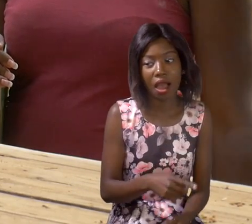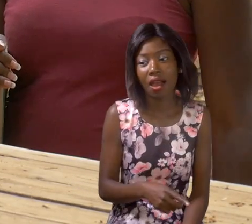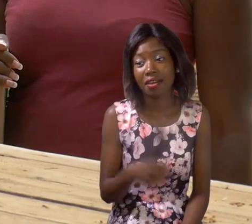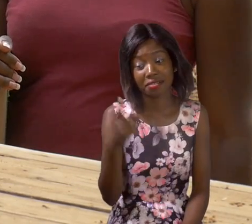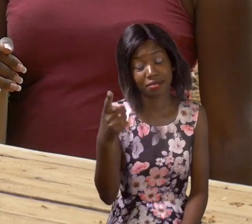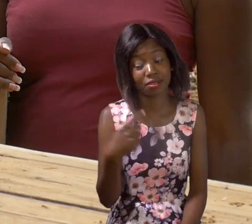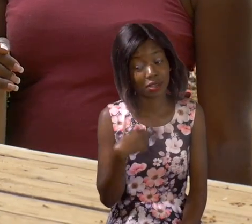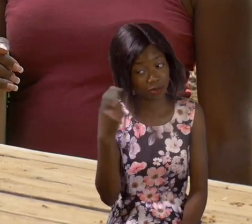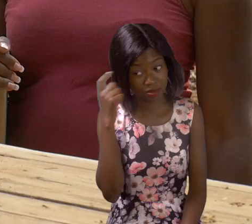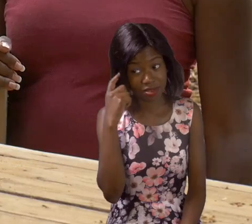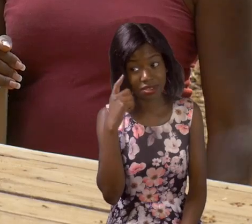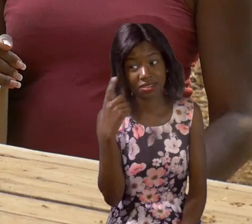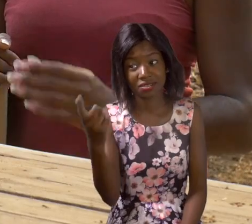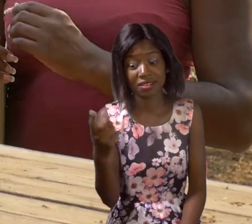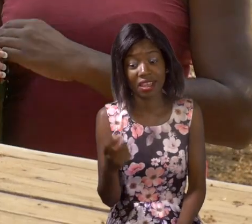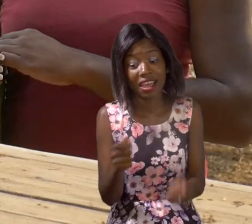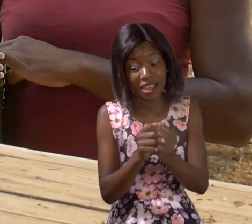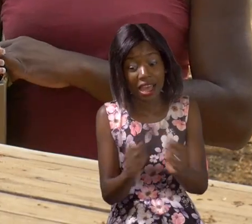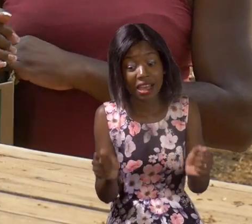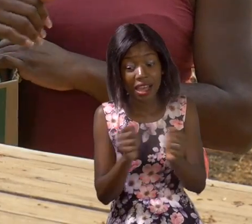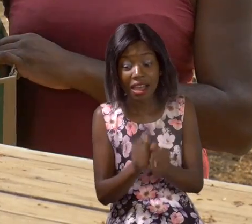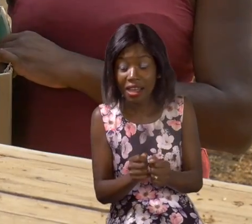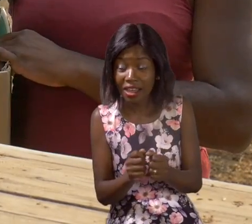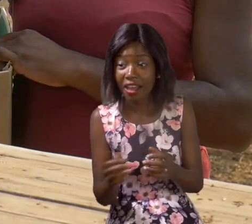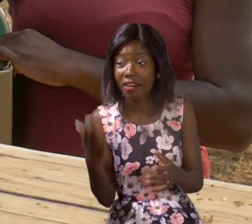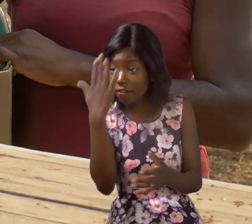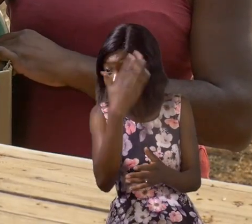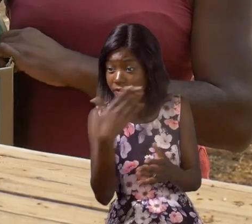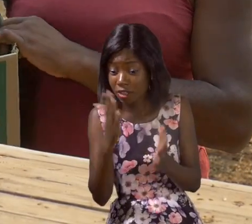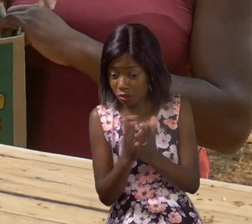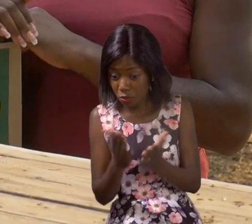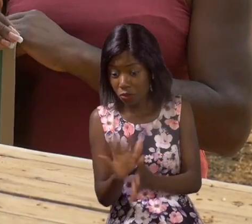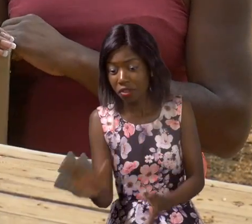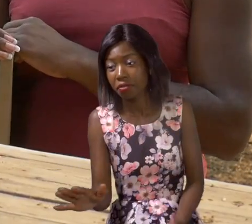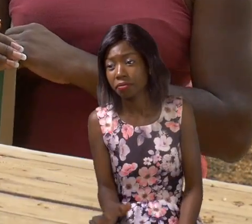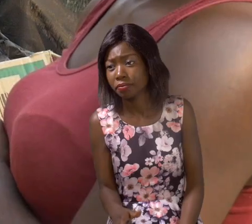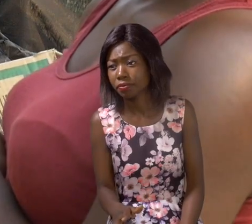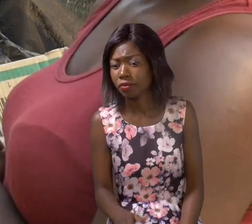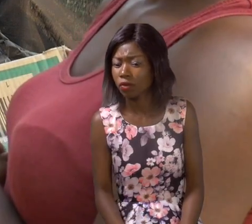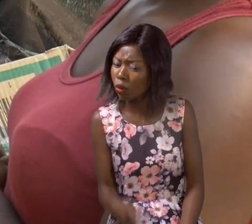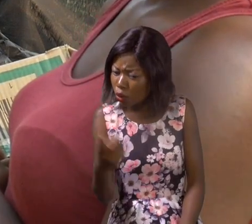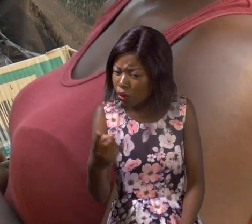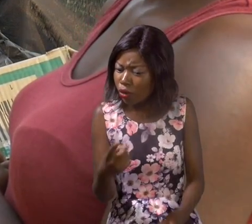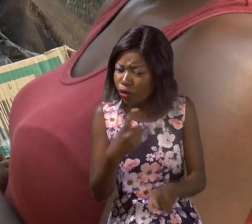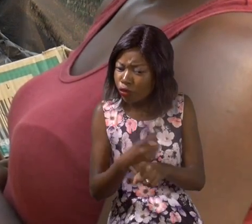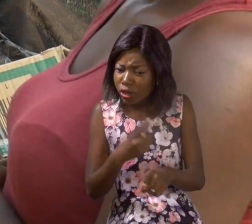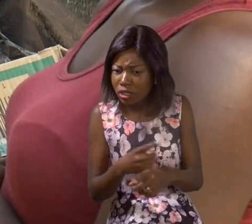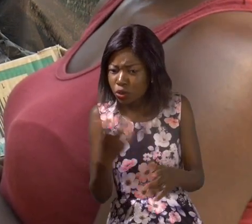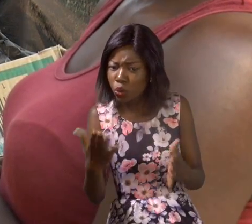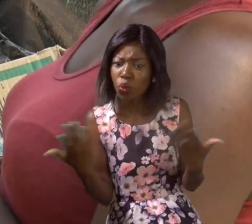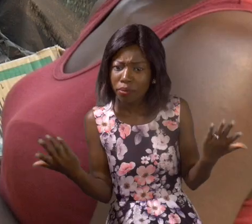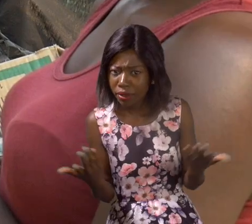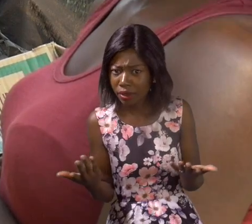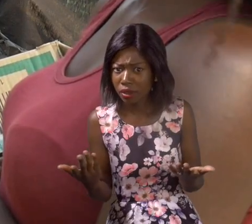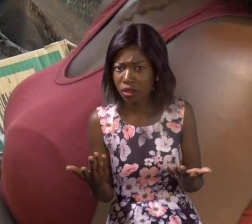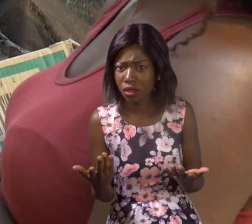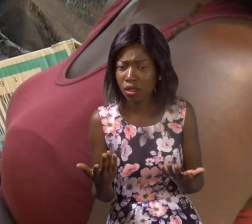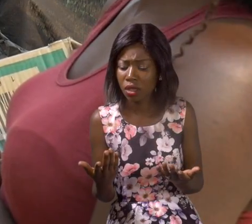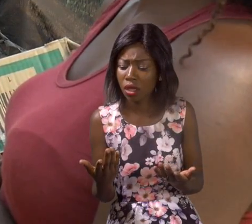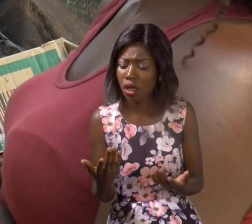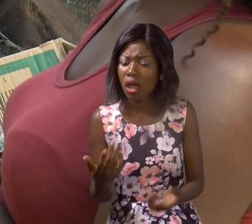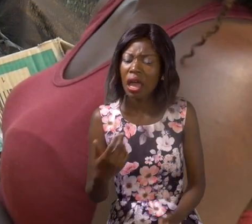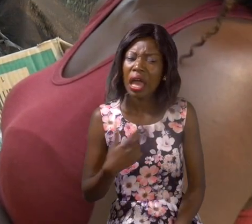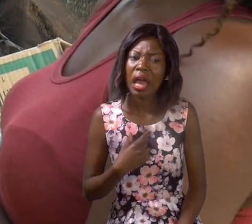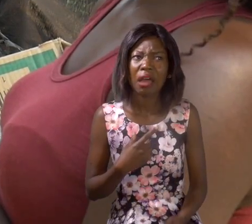siri kupanisa mbodoro. Eh, ndonganga dzenzi pa Facebook. Kwe hofana chibia. Chibia ari kupi?